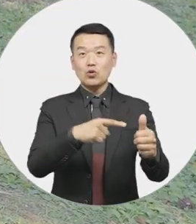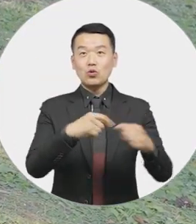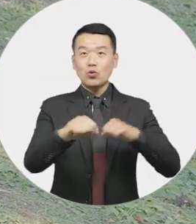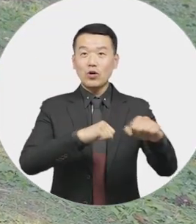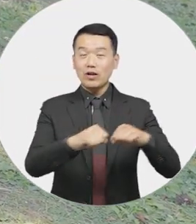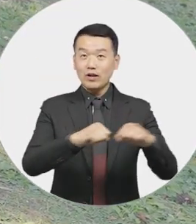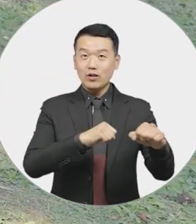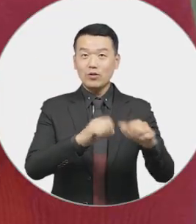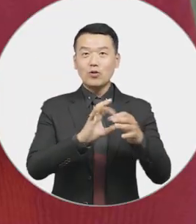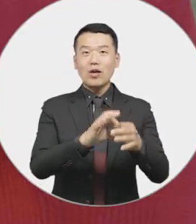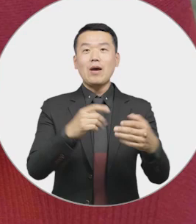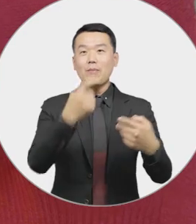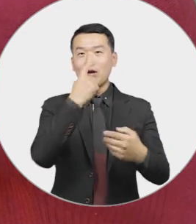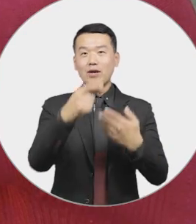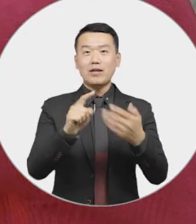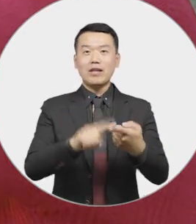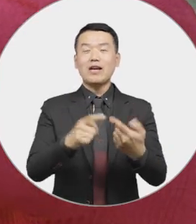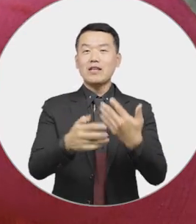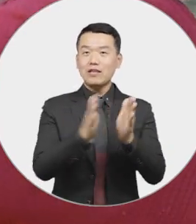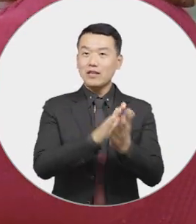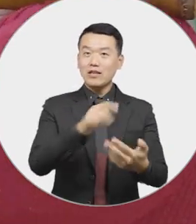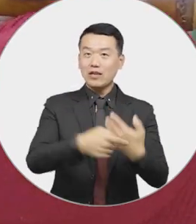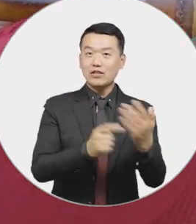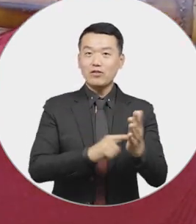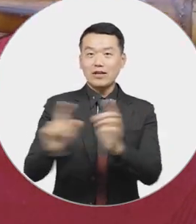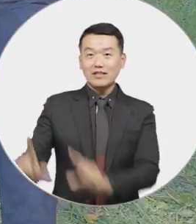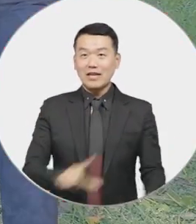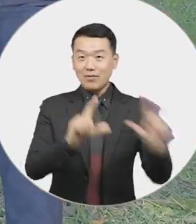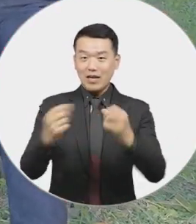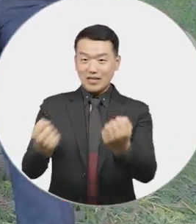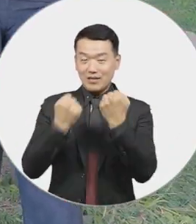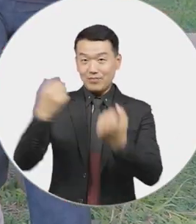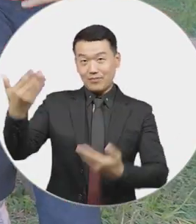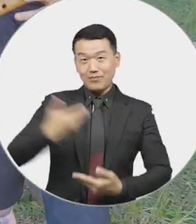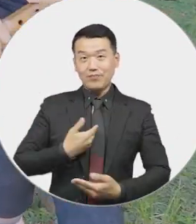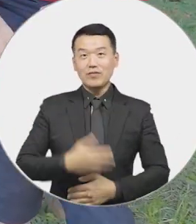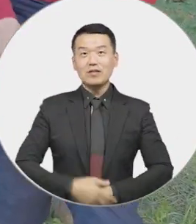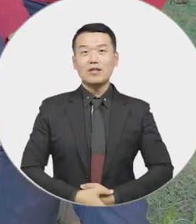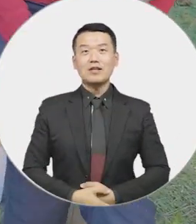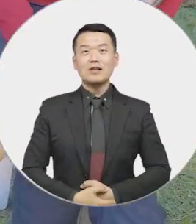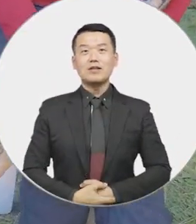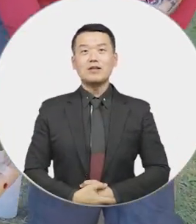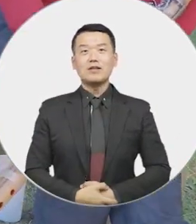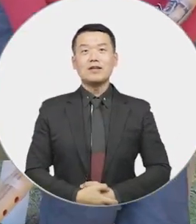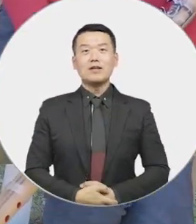평생교육 동아리 활동을 통해 배움에 대한 열정과 삶의 에너지를 재충전합니다.